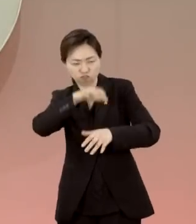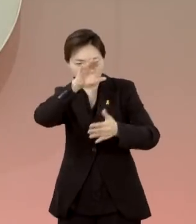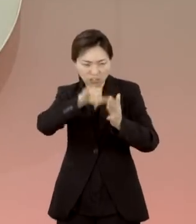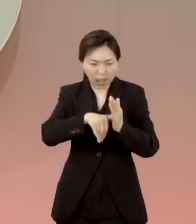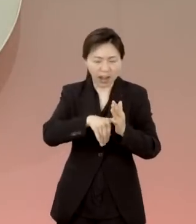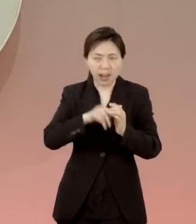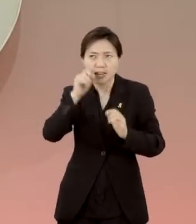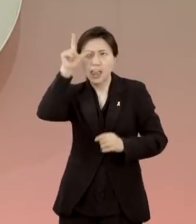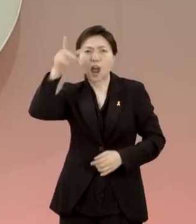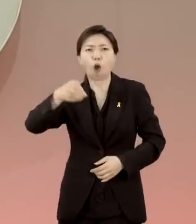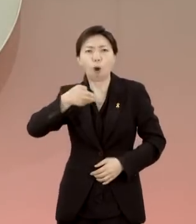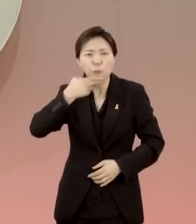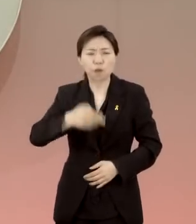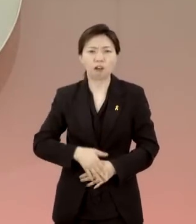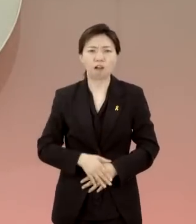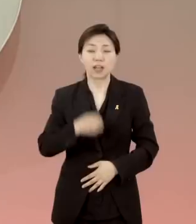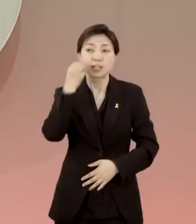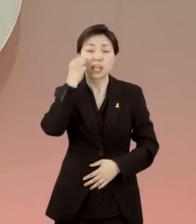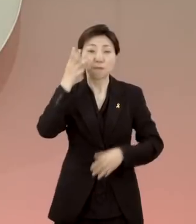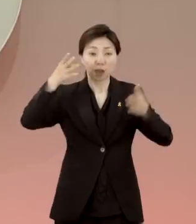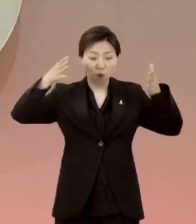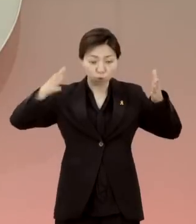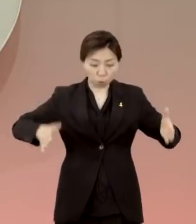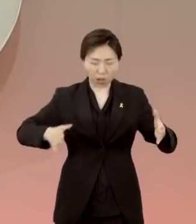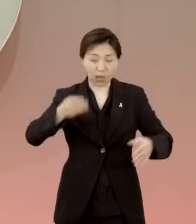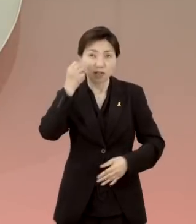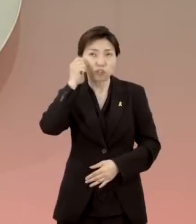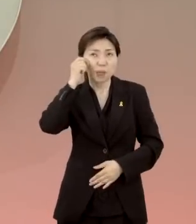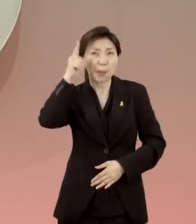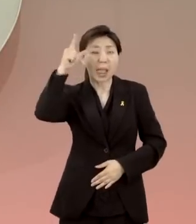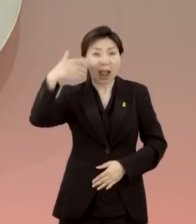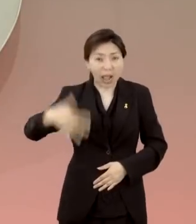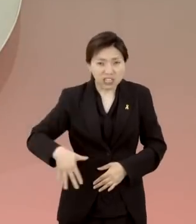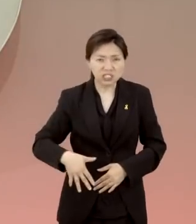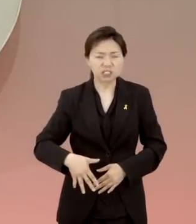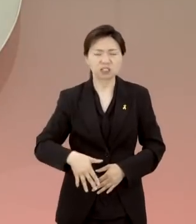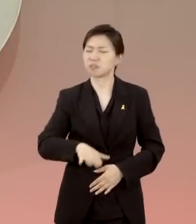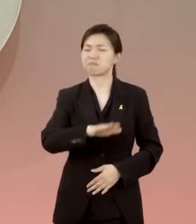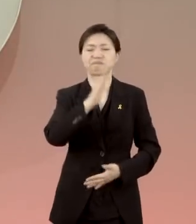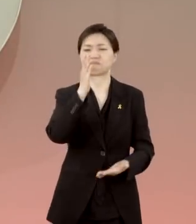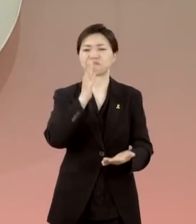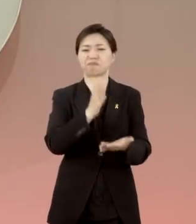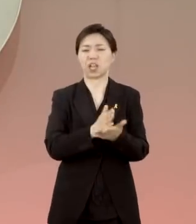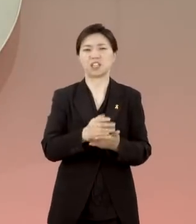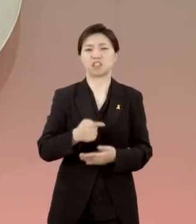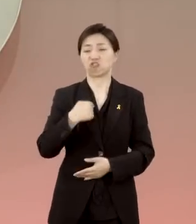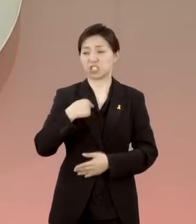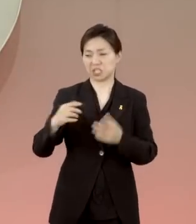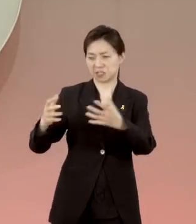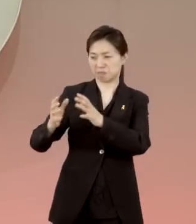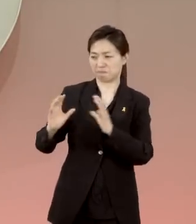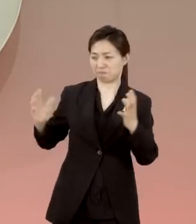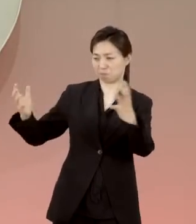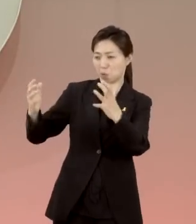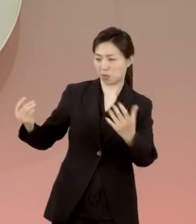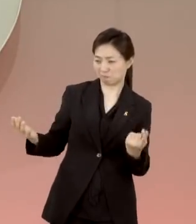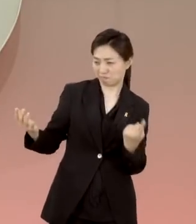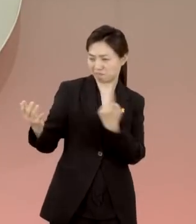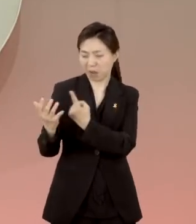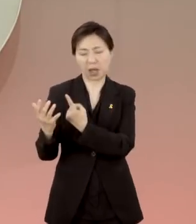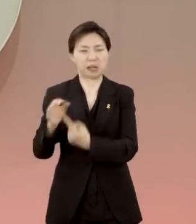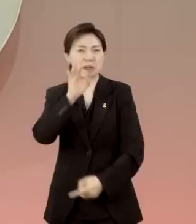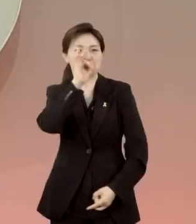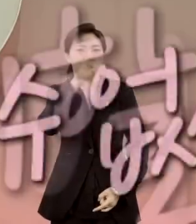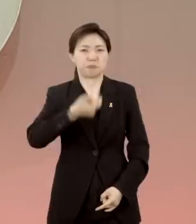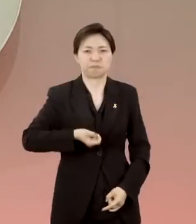또한 깨달음을 얻지 못하면 3개월이 한 것 또한 깨달음을 얻지 못하면 깨달음을